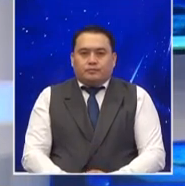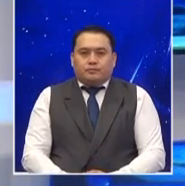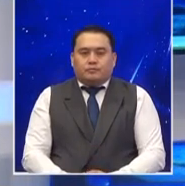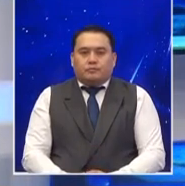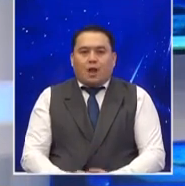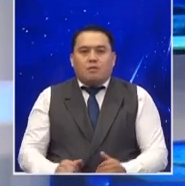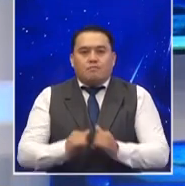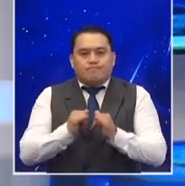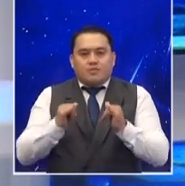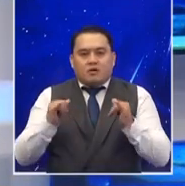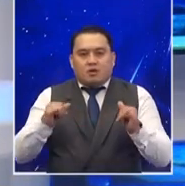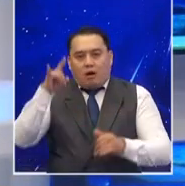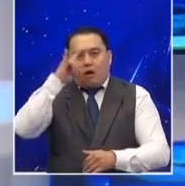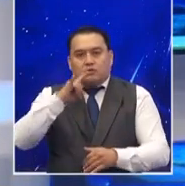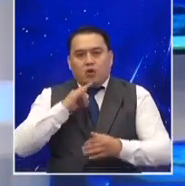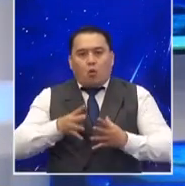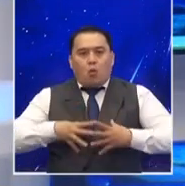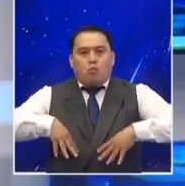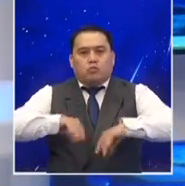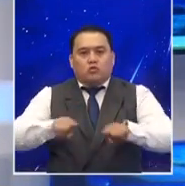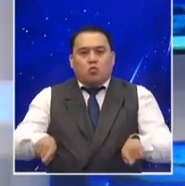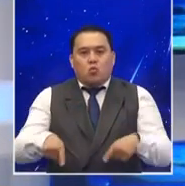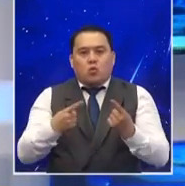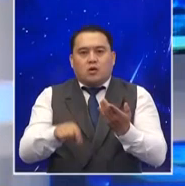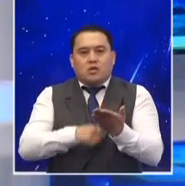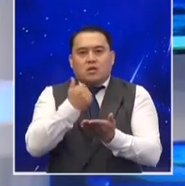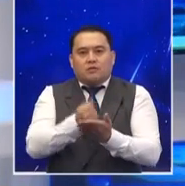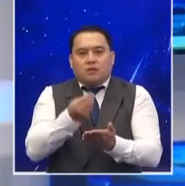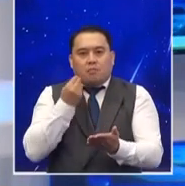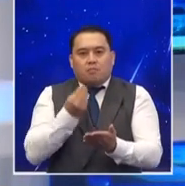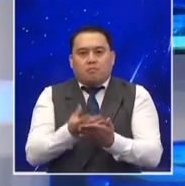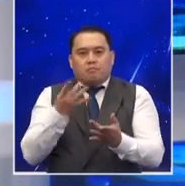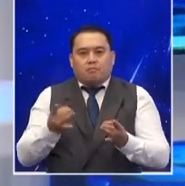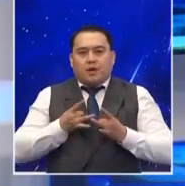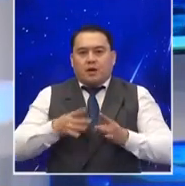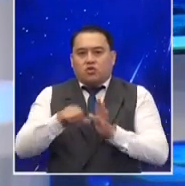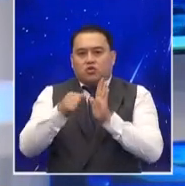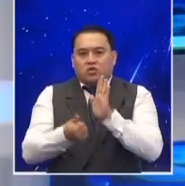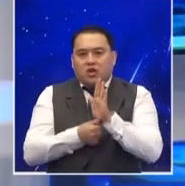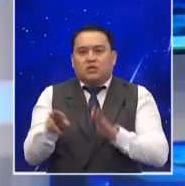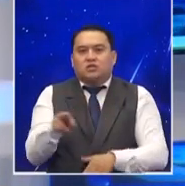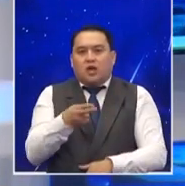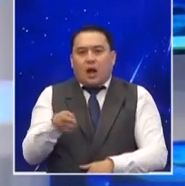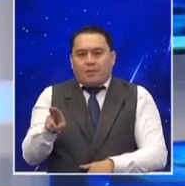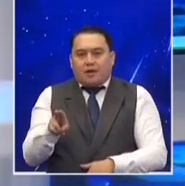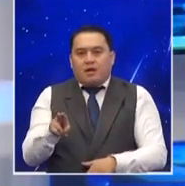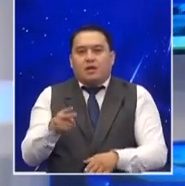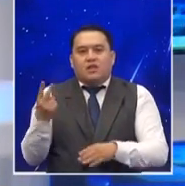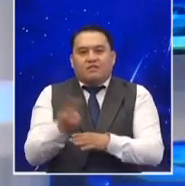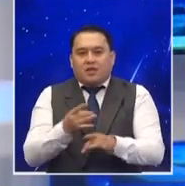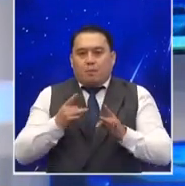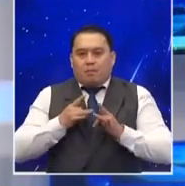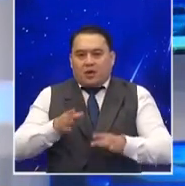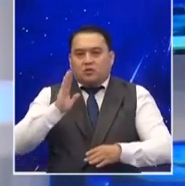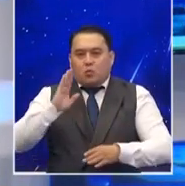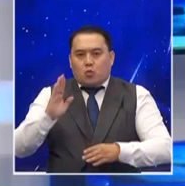Для прогрессивного казахстанского общества одним из главных национальных праздников является 16 декабря. Отныне двойным